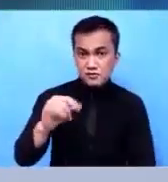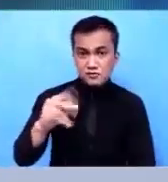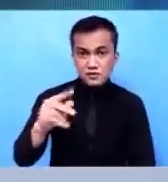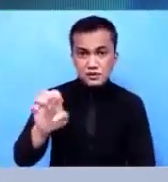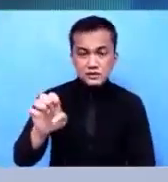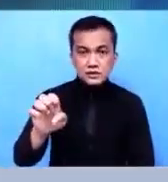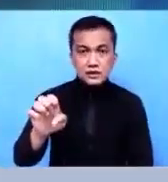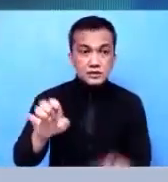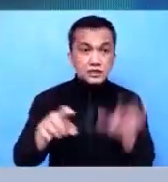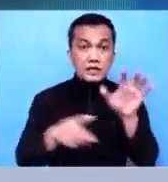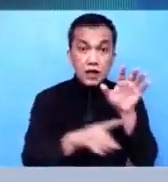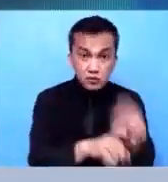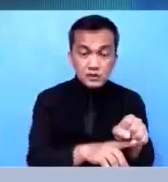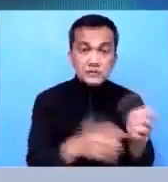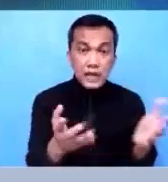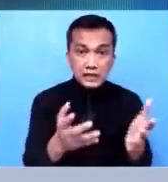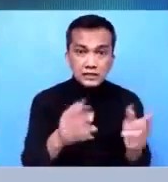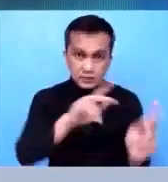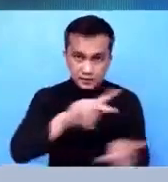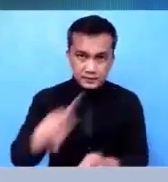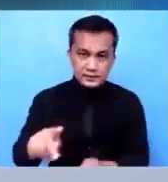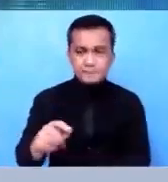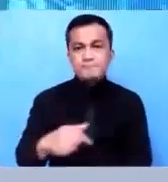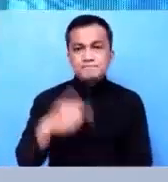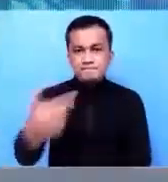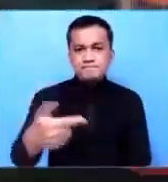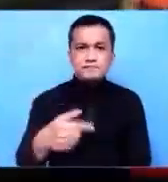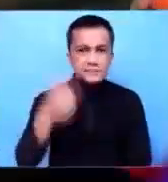Nasa frontline ng balitang yan, si Gary De Leon.